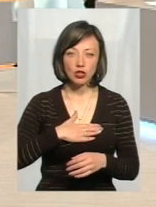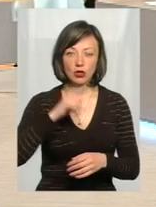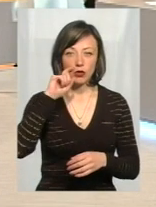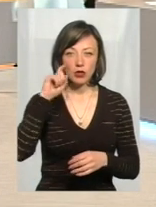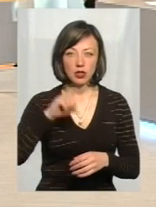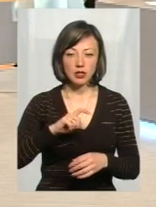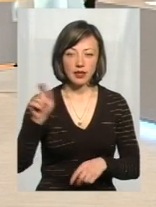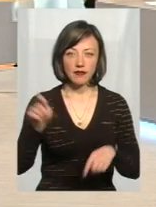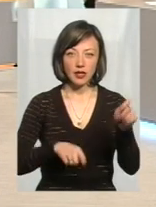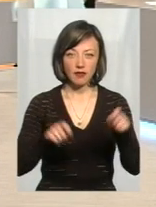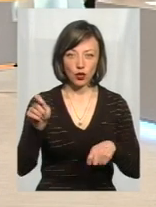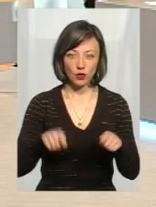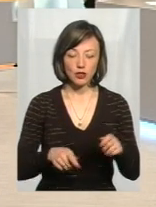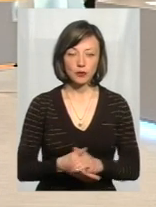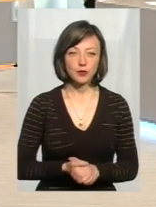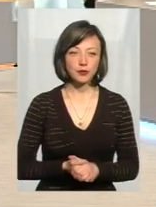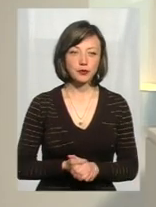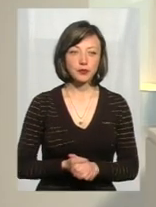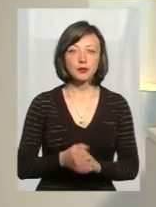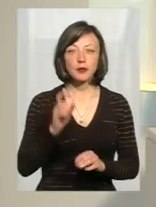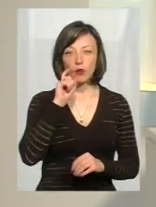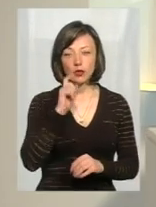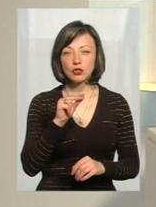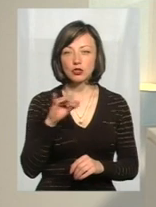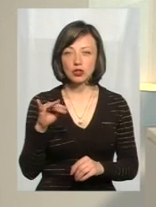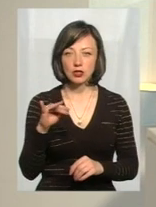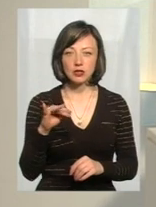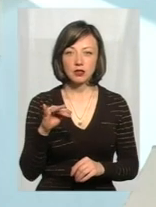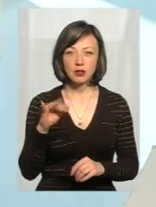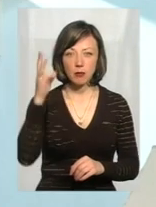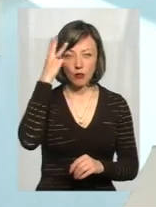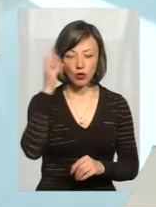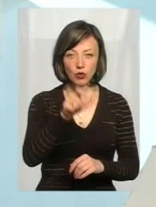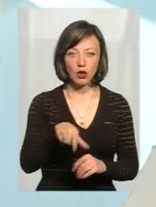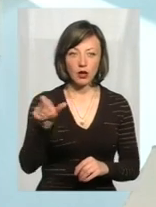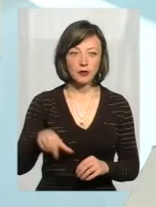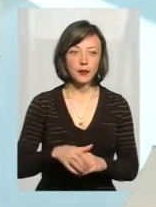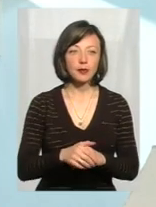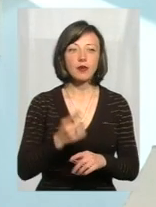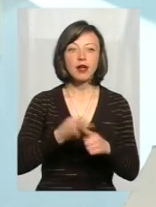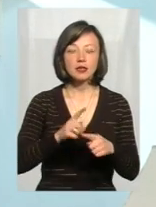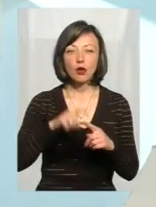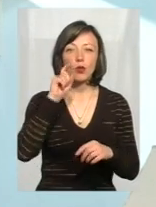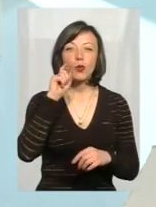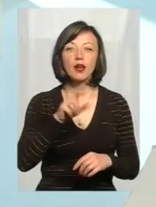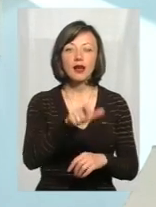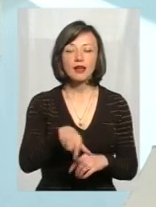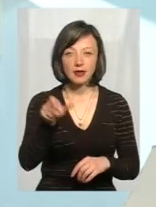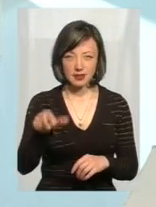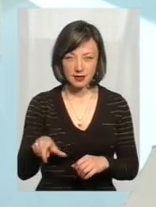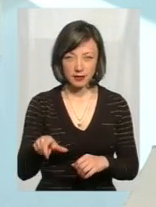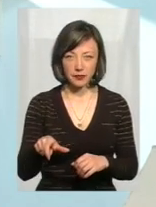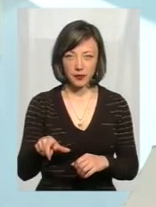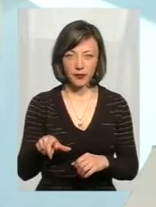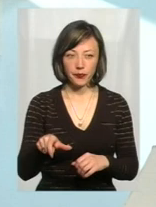вітчизняні відвідувачі. І вітчизняні – це українці чи це подоляни? Це українці. Це